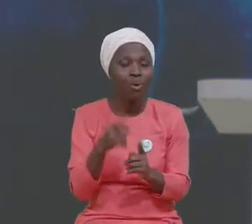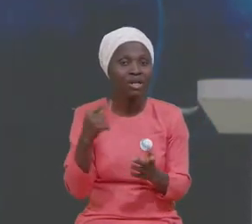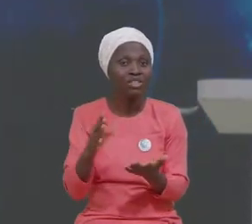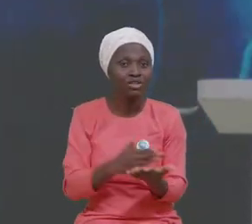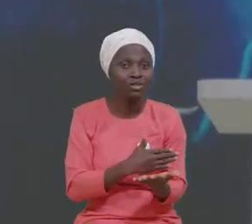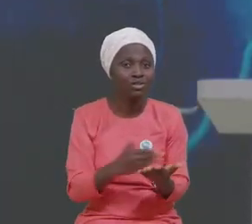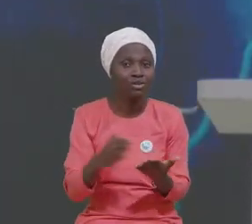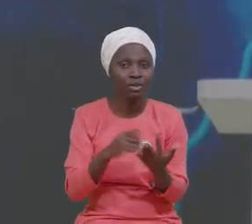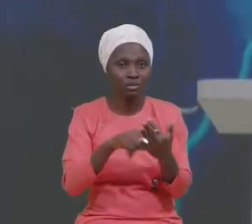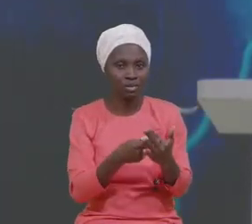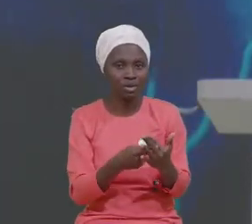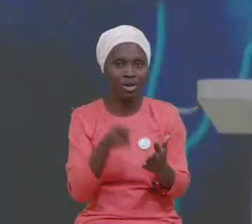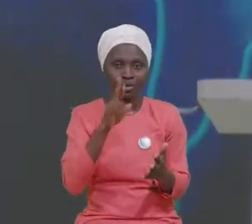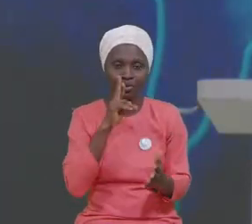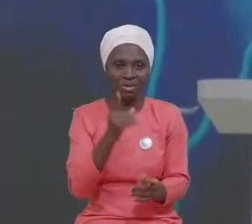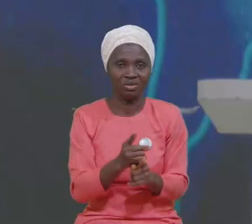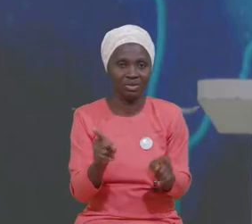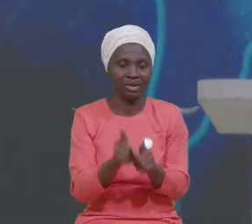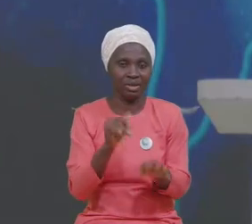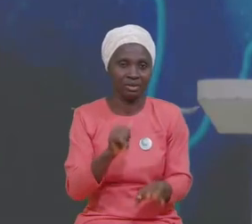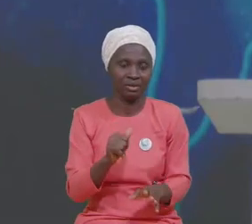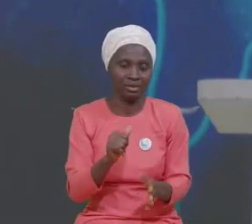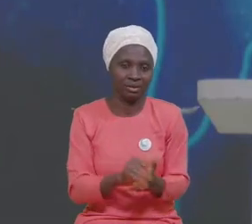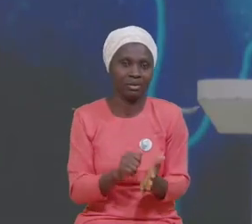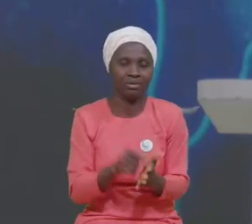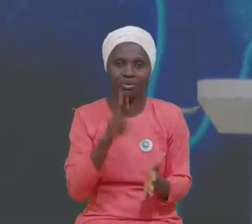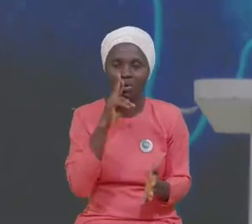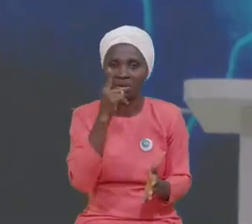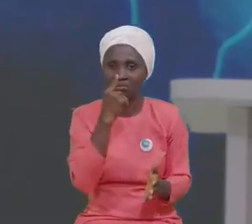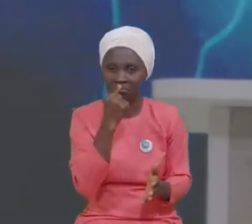Et quand le chant commence, vous êtes comme ça, cool.